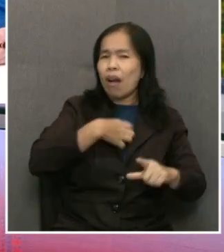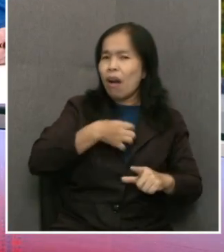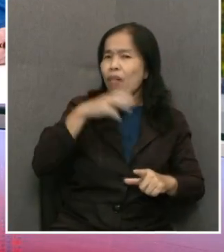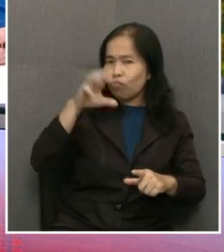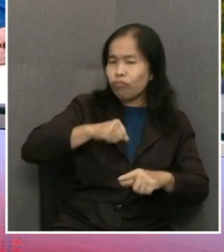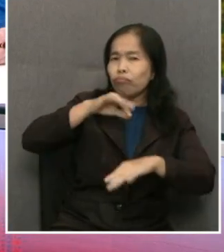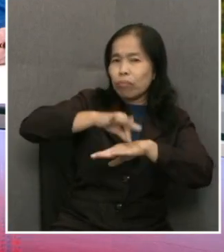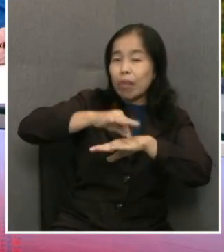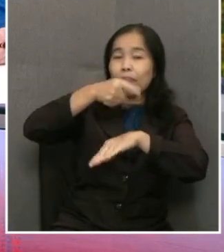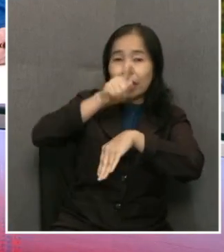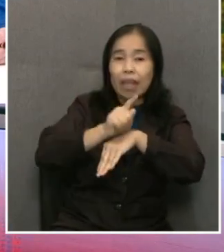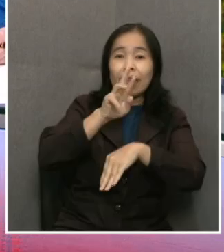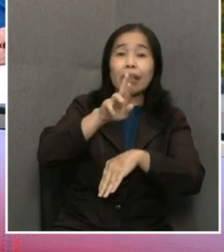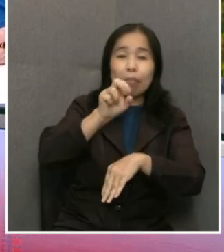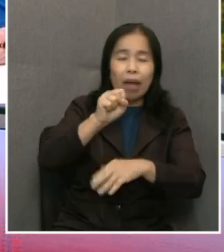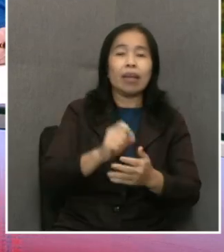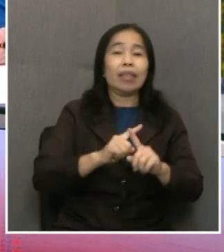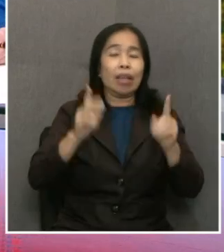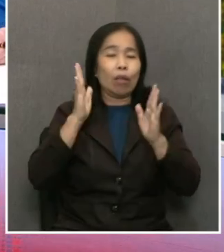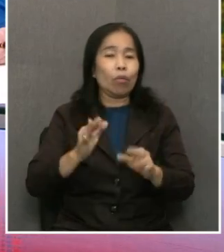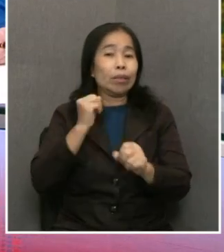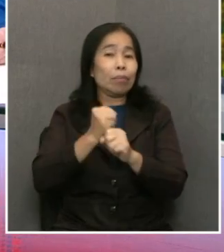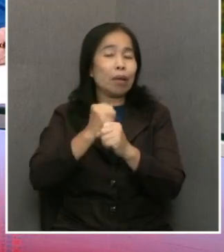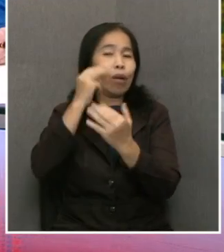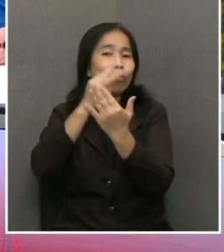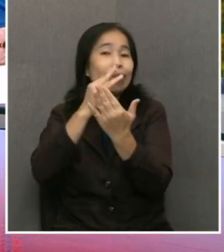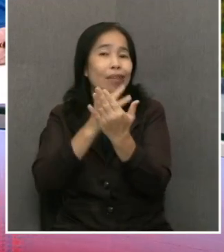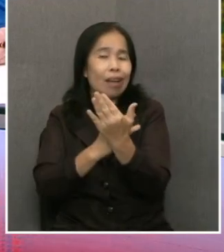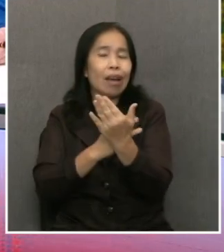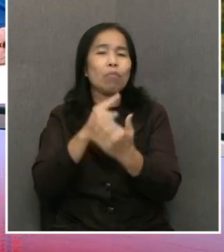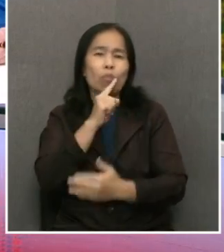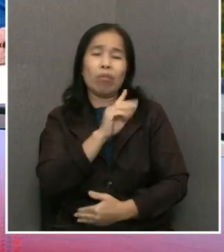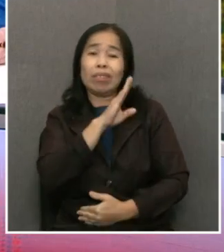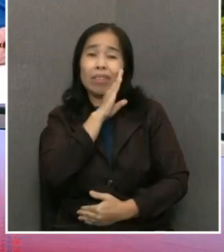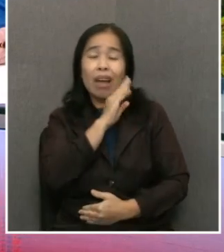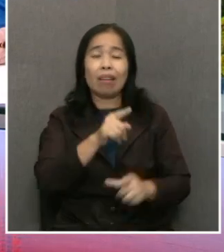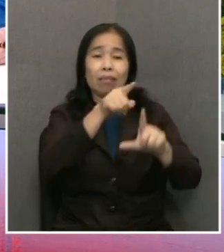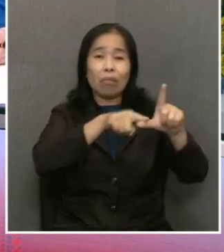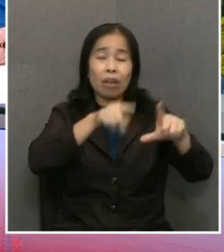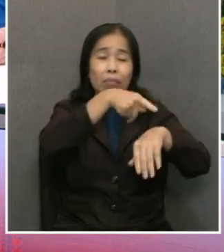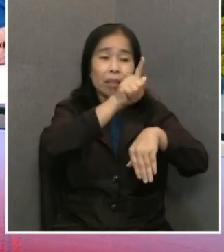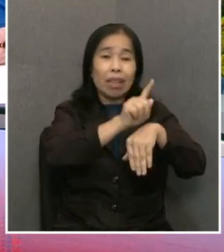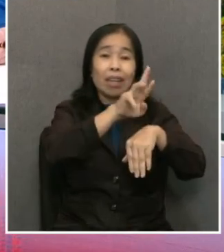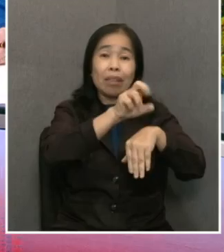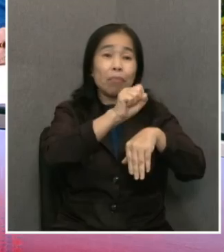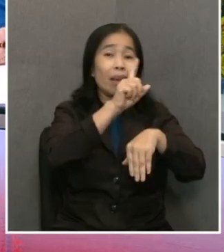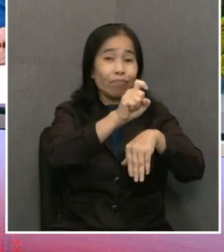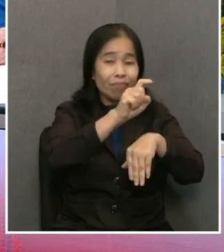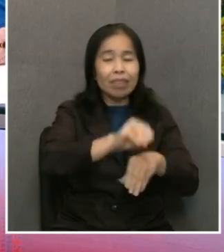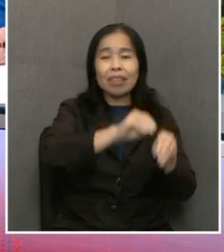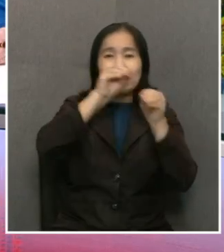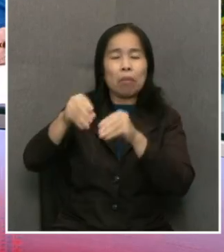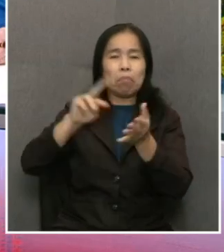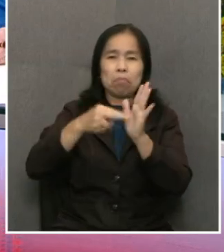ครับซึ่งนักวิชาการก็มองว่าถ้าตำแหน่งนี้หลุดไปนะไม่ได้เป็นของก้าวไกลเนี่ยการจัดตั้งรัฐบาลอาจจะพลิกได้เล